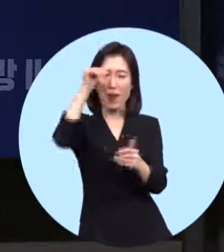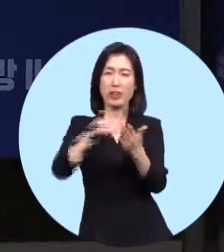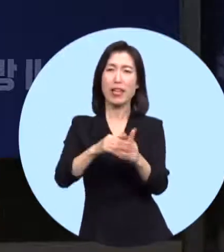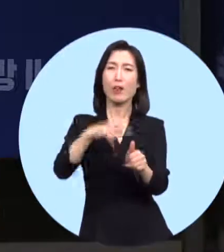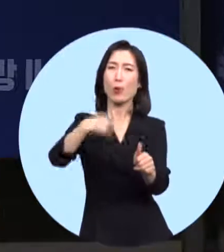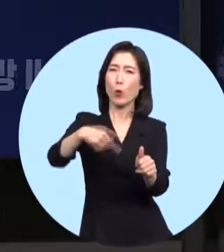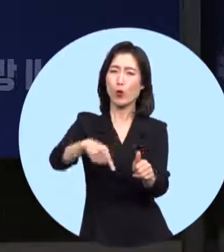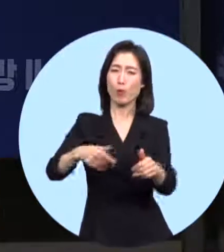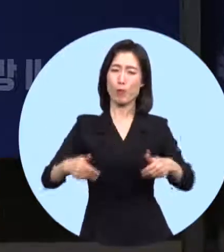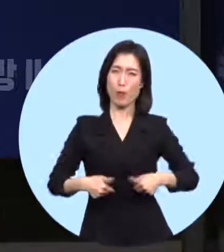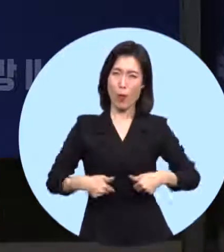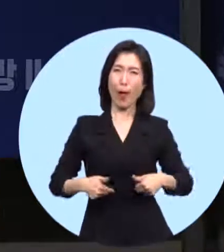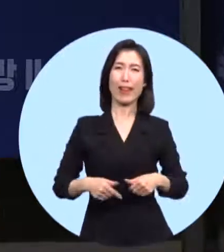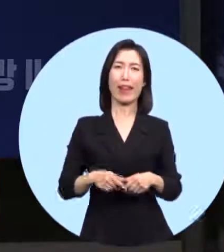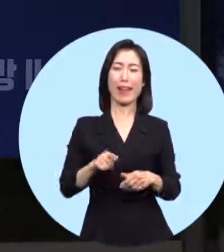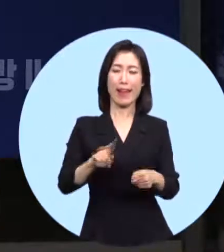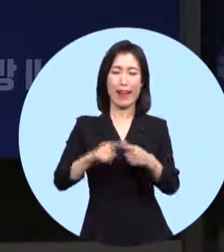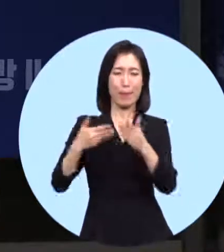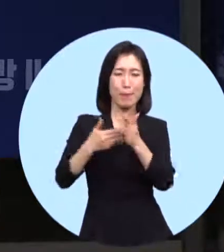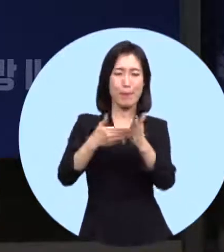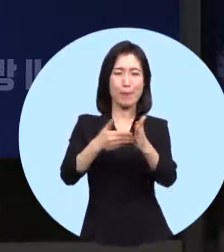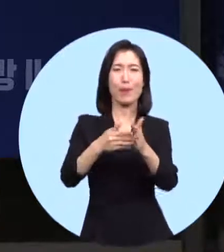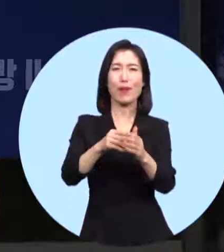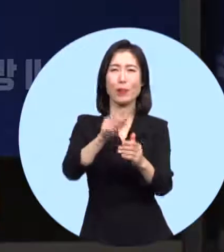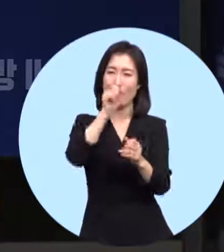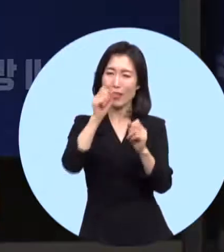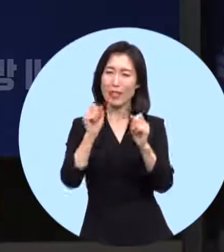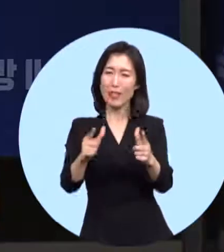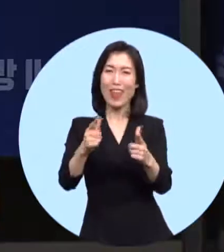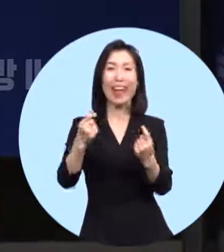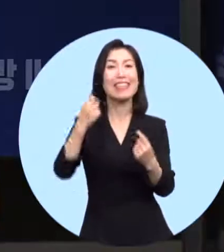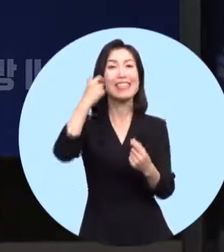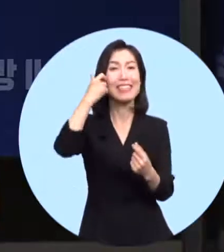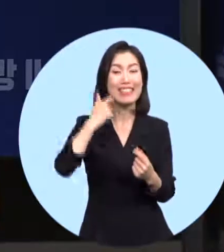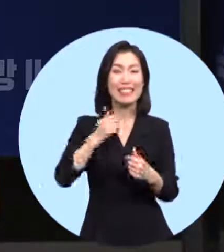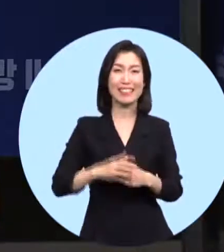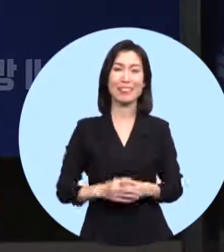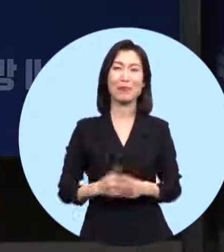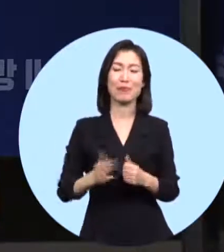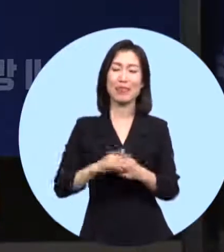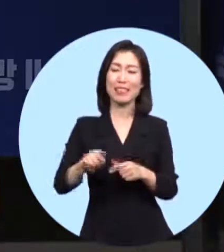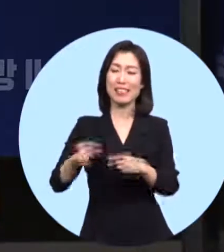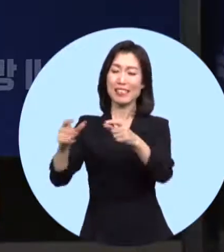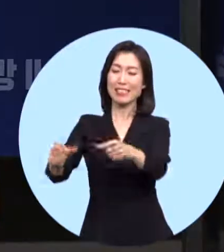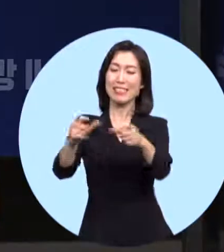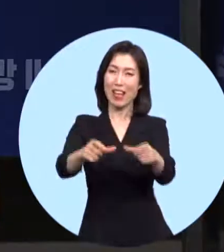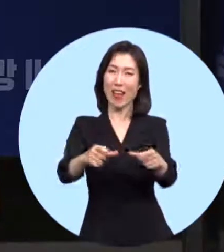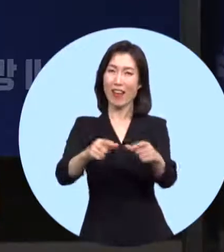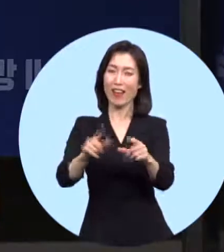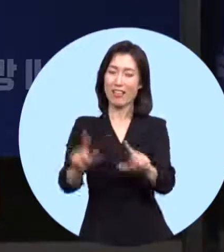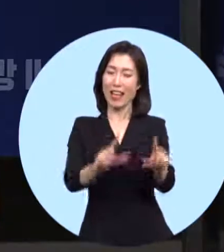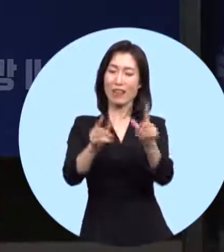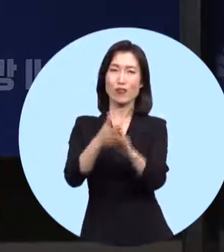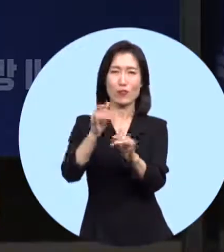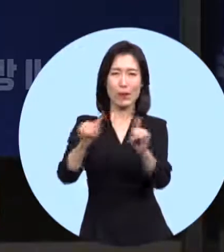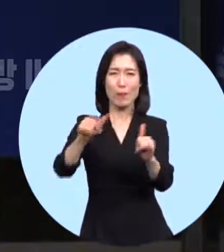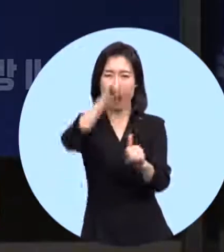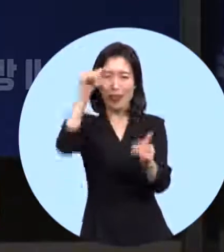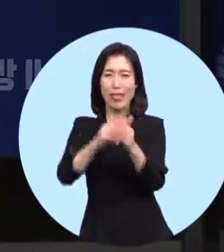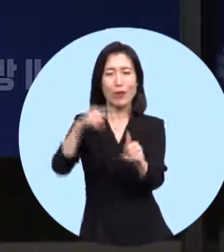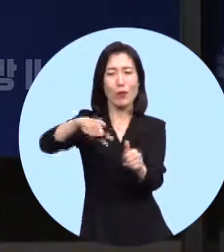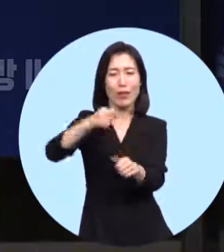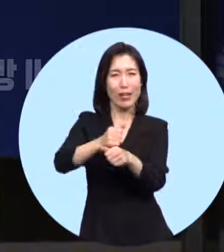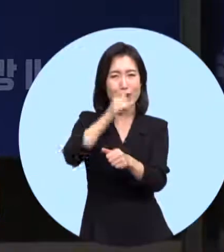그래서 오늘이 작은 씨앗이 돼서 오늘을 계기로 꼭 우리 지역 주민들의 평생학습을 좀 더 활성화할 수